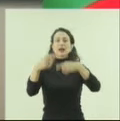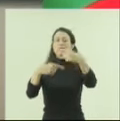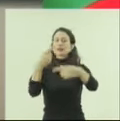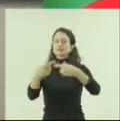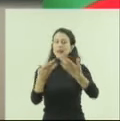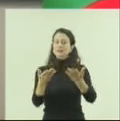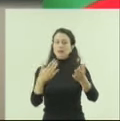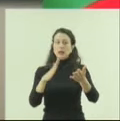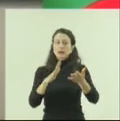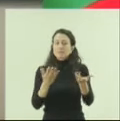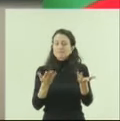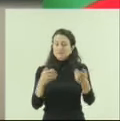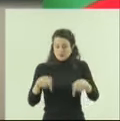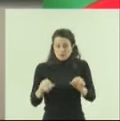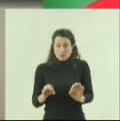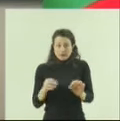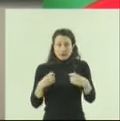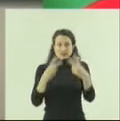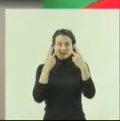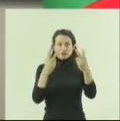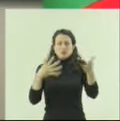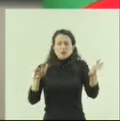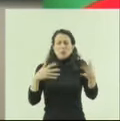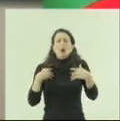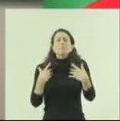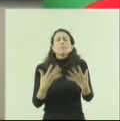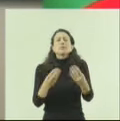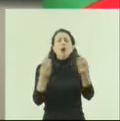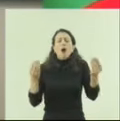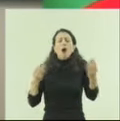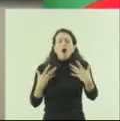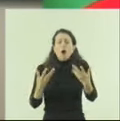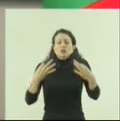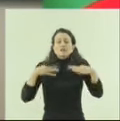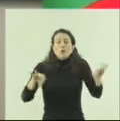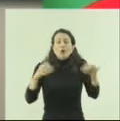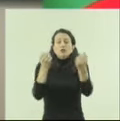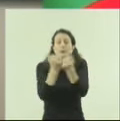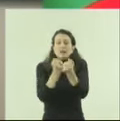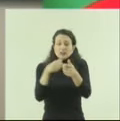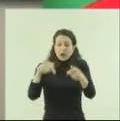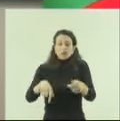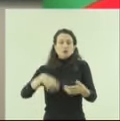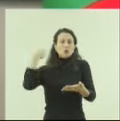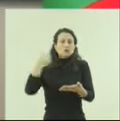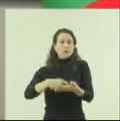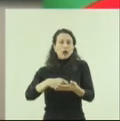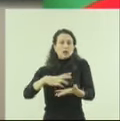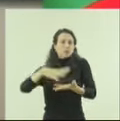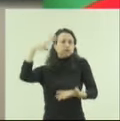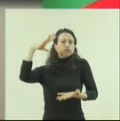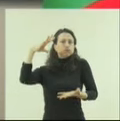десетки, да не кажа стотици, да не кажа хиляди свободни работни места с много сериозни възнаграждения във България, за които просто няма хора.